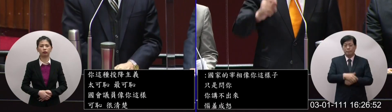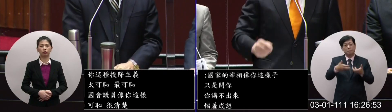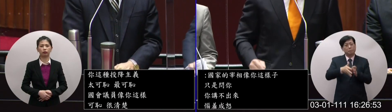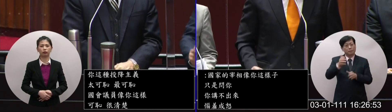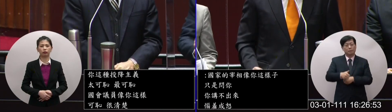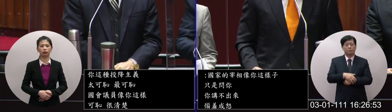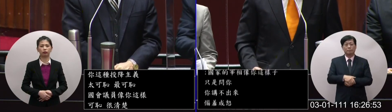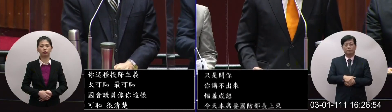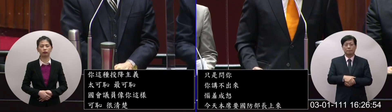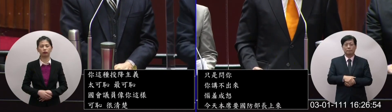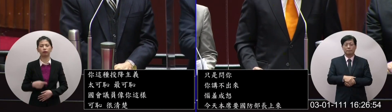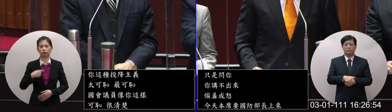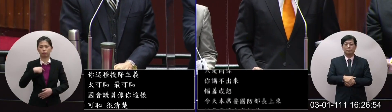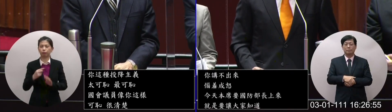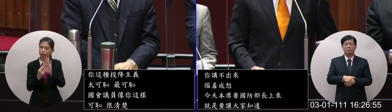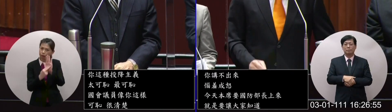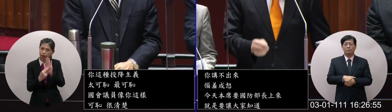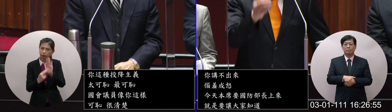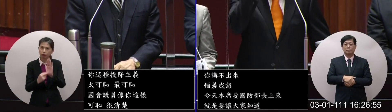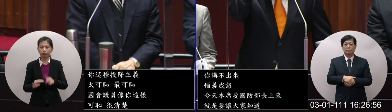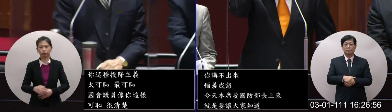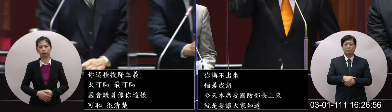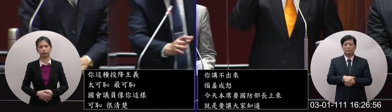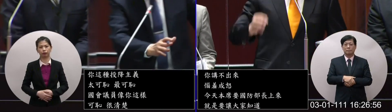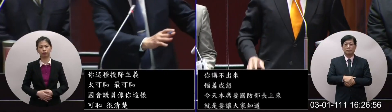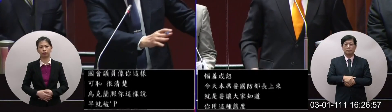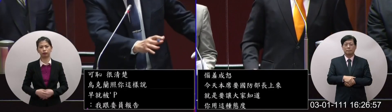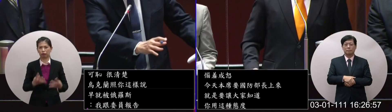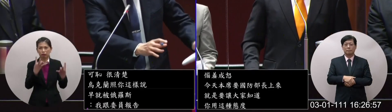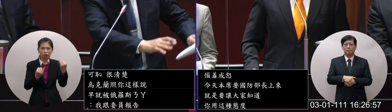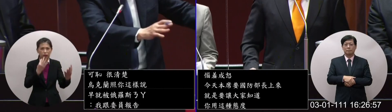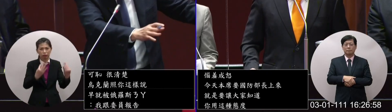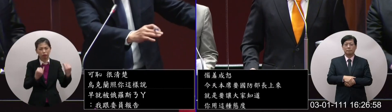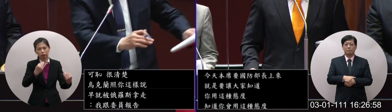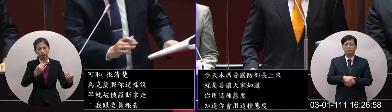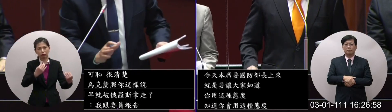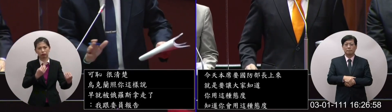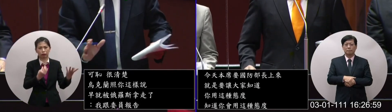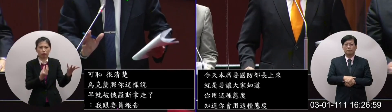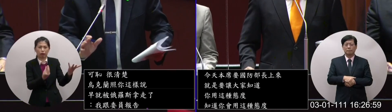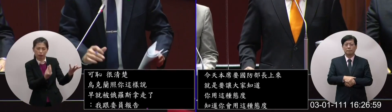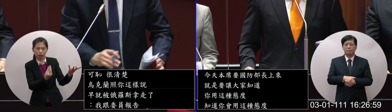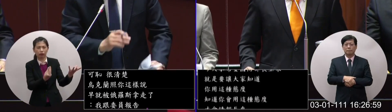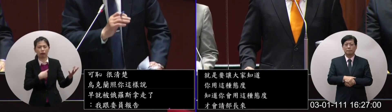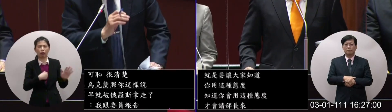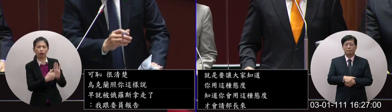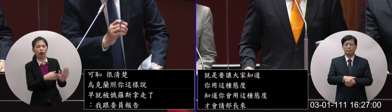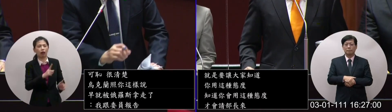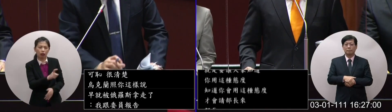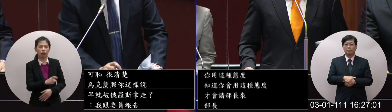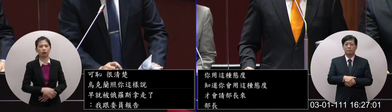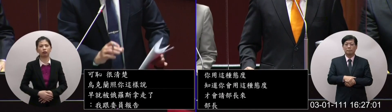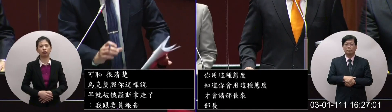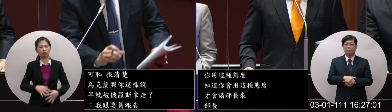长， 我跟委员报告啊，委员啊，一直以这个数量，就是取决于爱，他多，我们好像爱没有办法抵挡。战